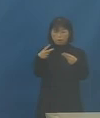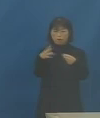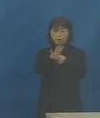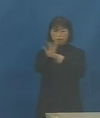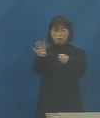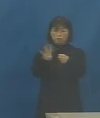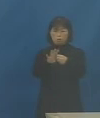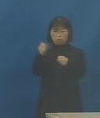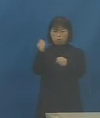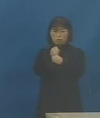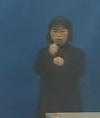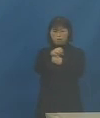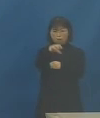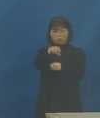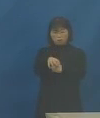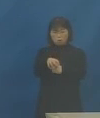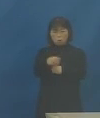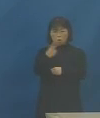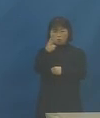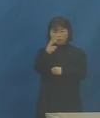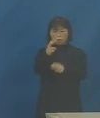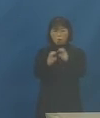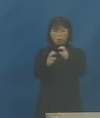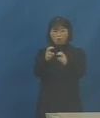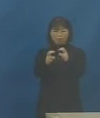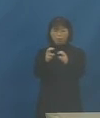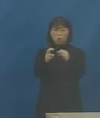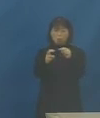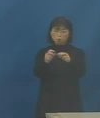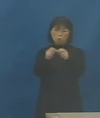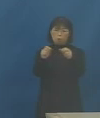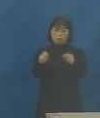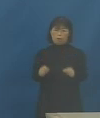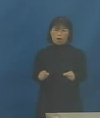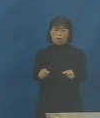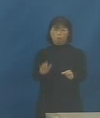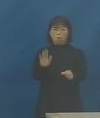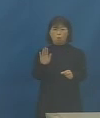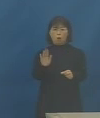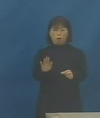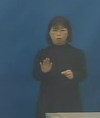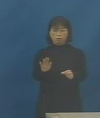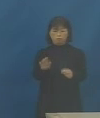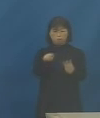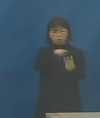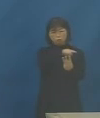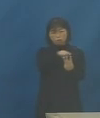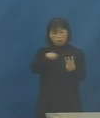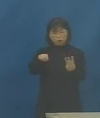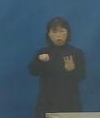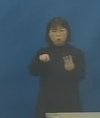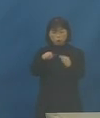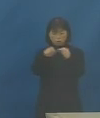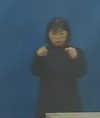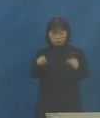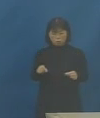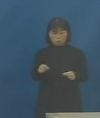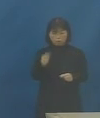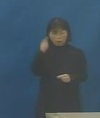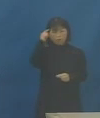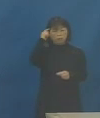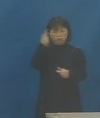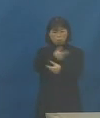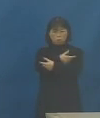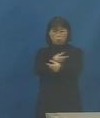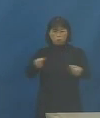の今2号機の稼働問題ということも今ございましてこうしたことについて問題意識を共有さ